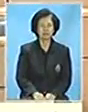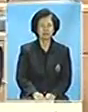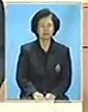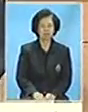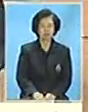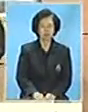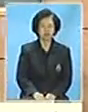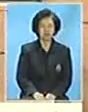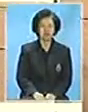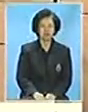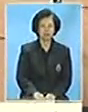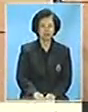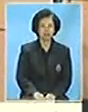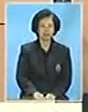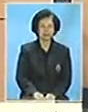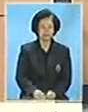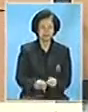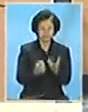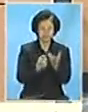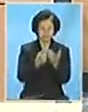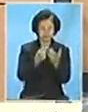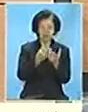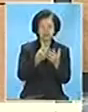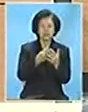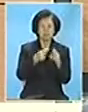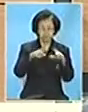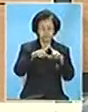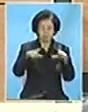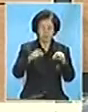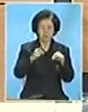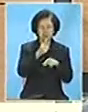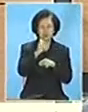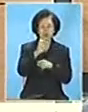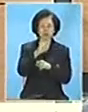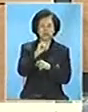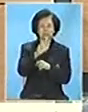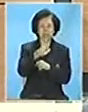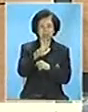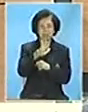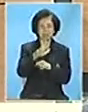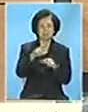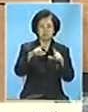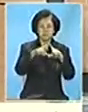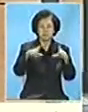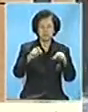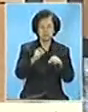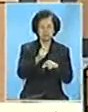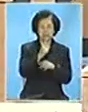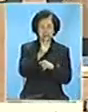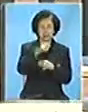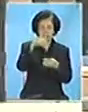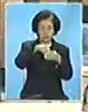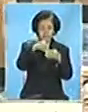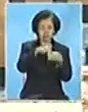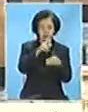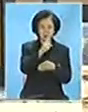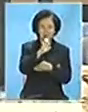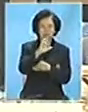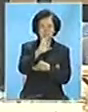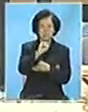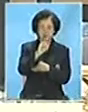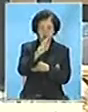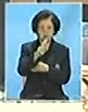บัตรรับบัตรลงคะแนน143บัตรบัตรที่ลงคะแนน142บัตรนะคะแล้วก็งดลง